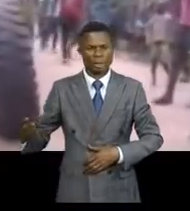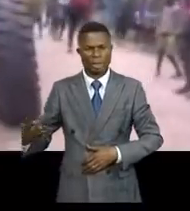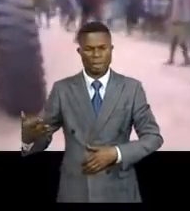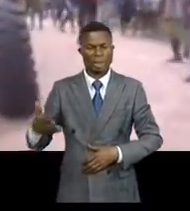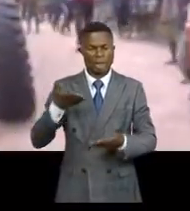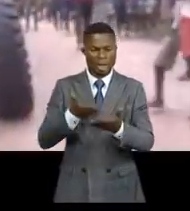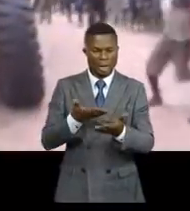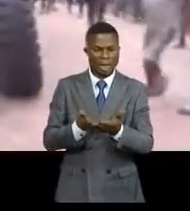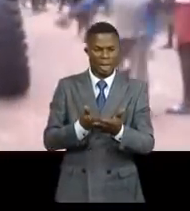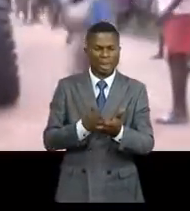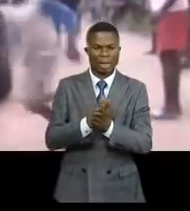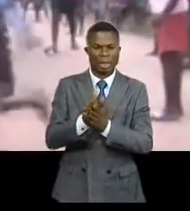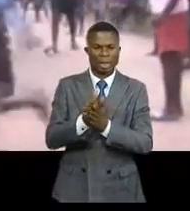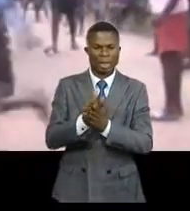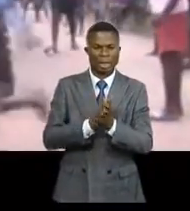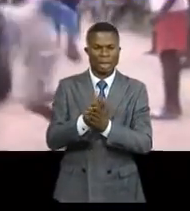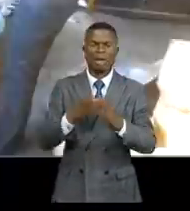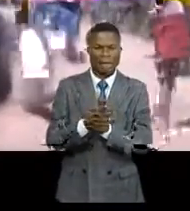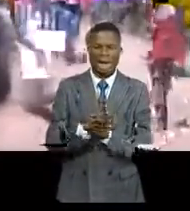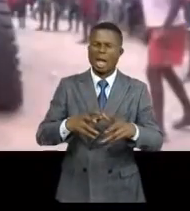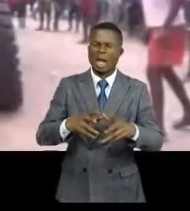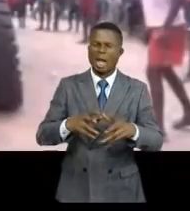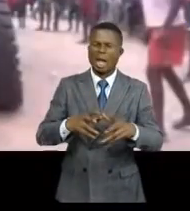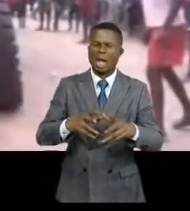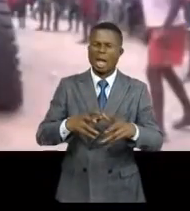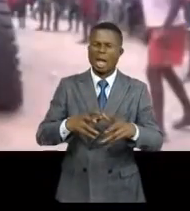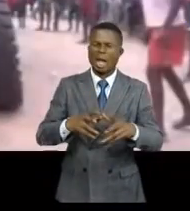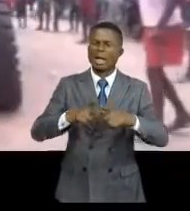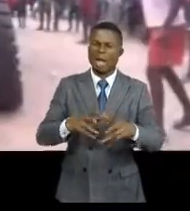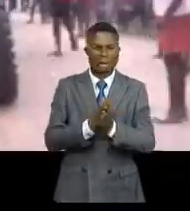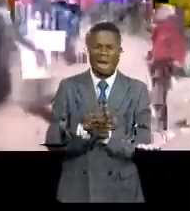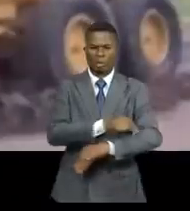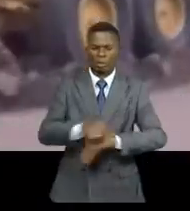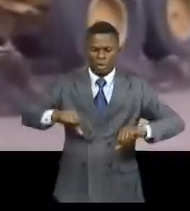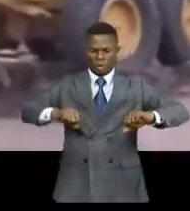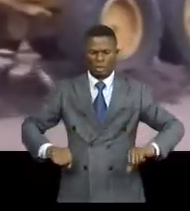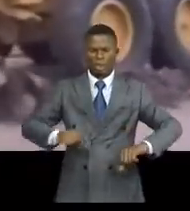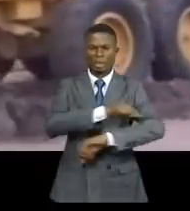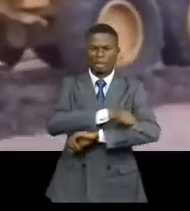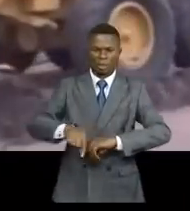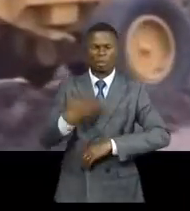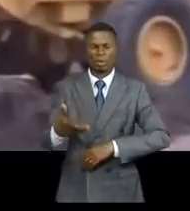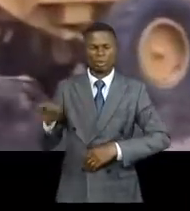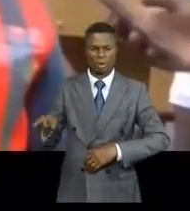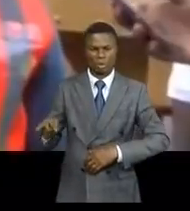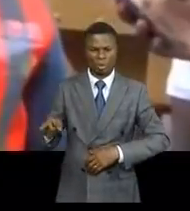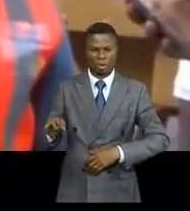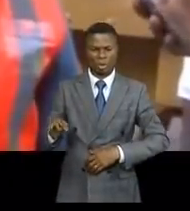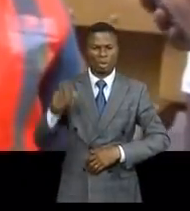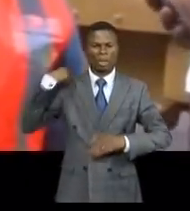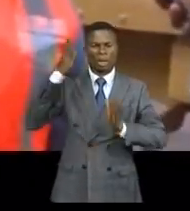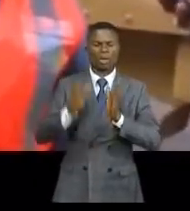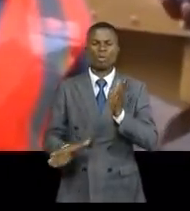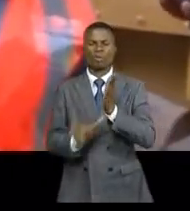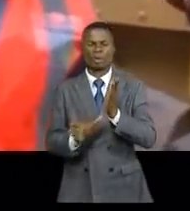constitués essentiellement d'un bidozer, table, bureau pour ne citer que ces matériels. C'est le gouverneur